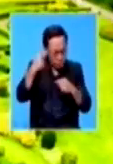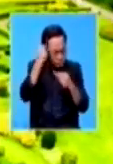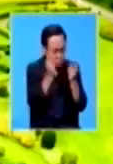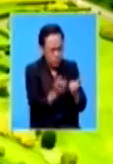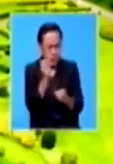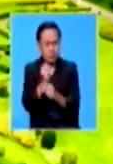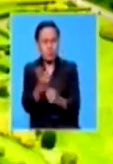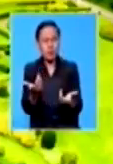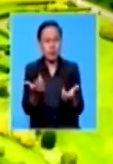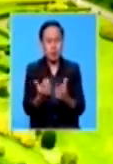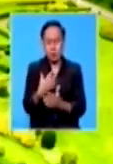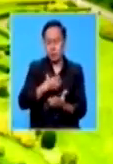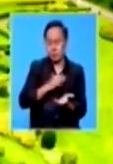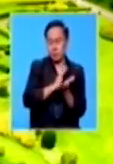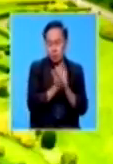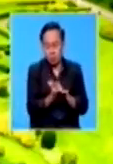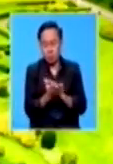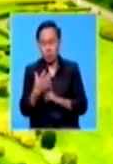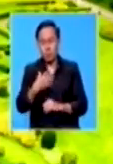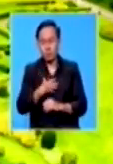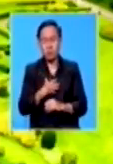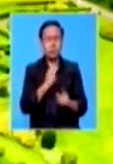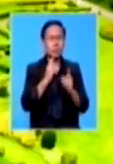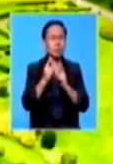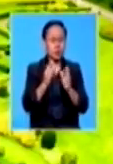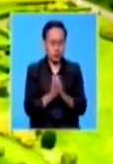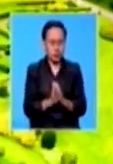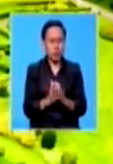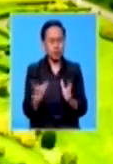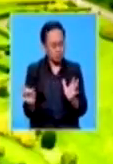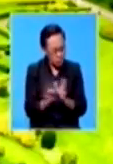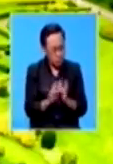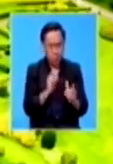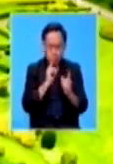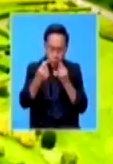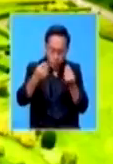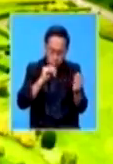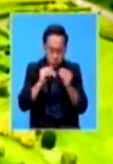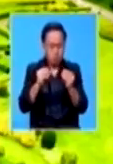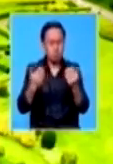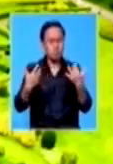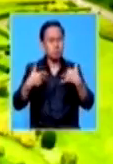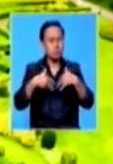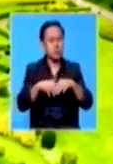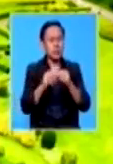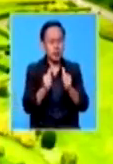คุยกันนะคนอยากจะไปรูปก็คุยกับคนถูกปฏิรูปผมว่ามันไปได้นะนะมันจะต้องมารับความไว้วางใจจากประชาชนด้วยไว้